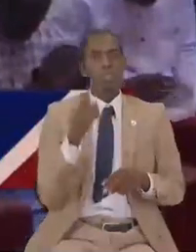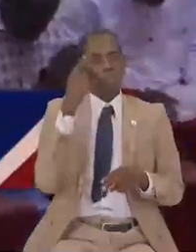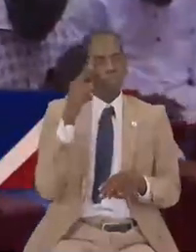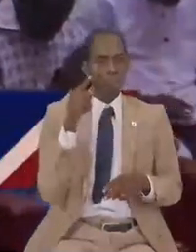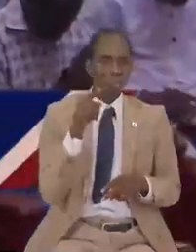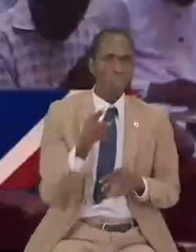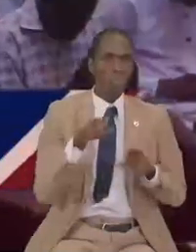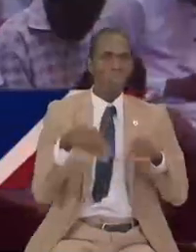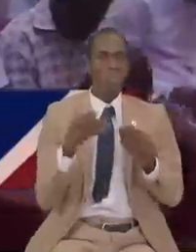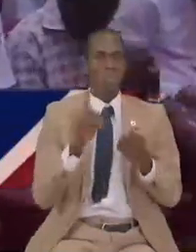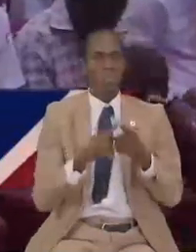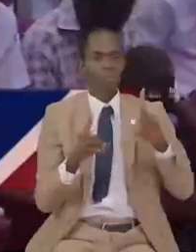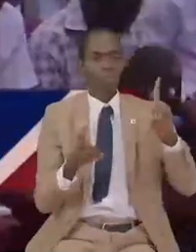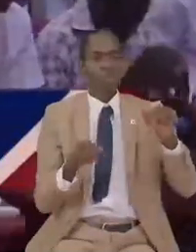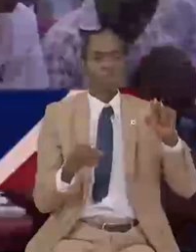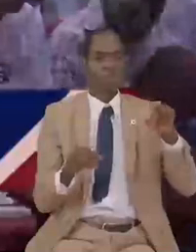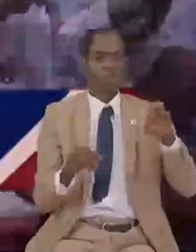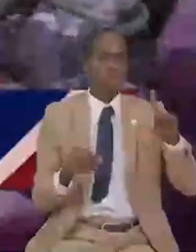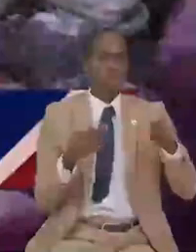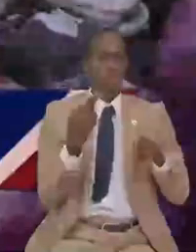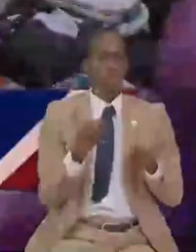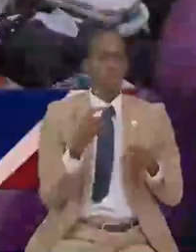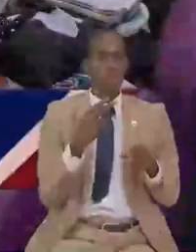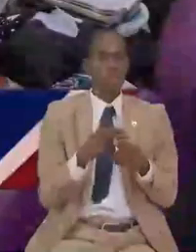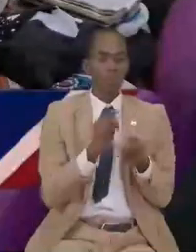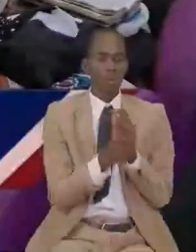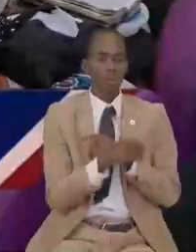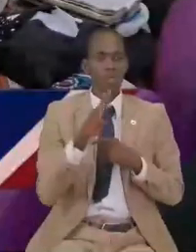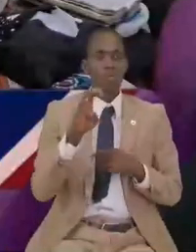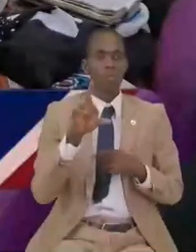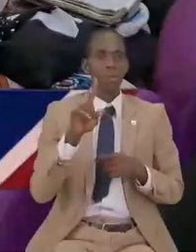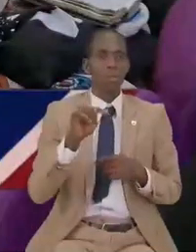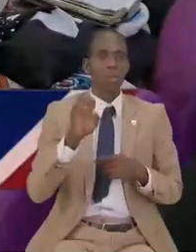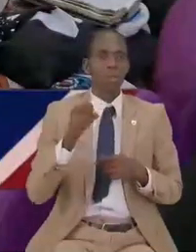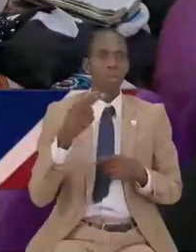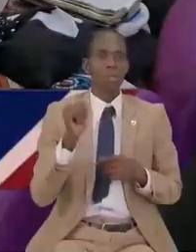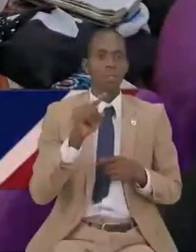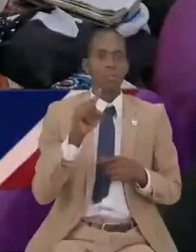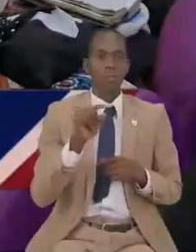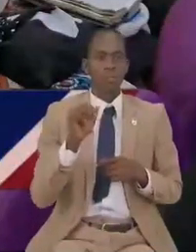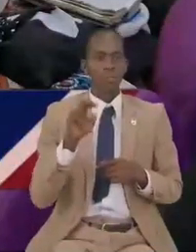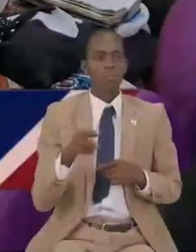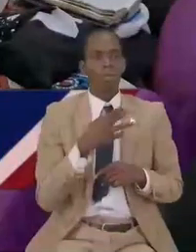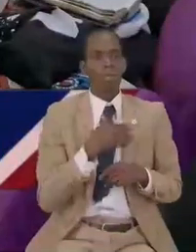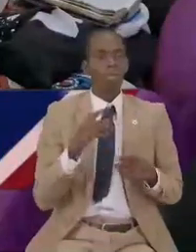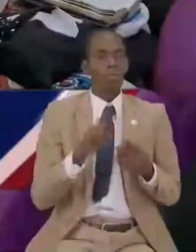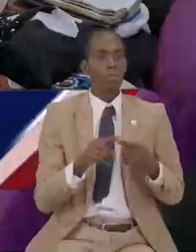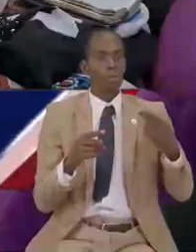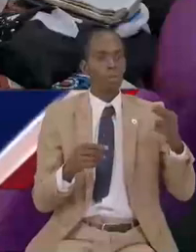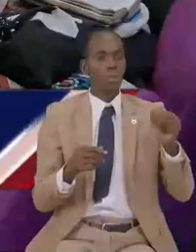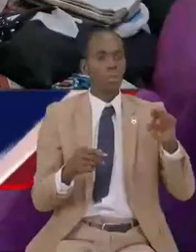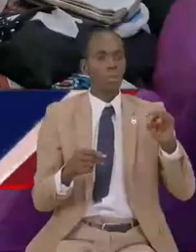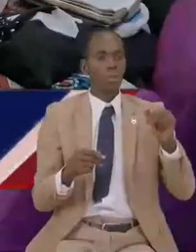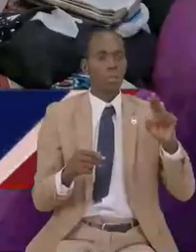Daniel, celui de Belteshazzar. À Anania, celui de Shadrach.